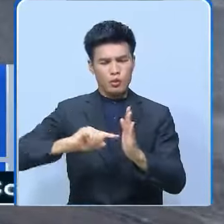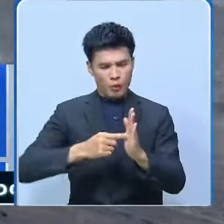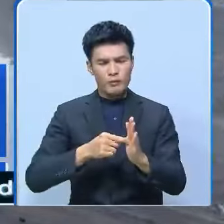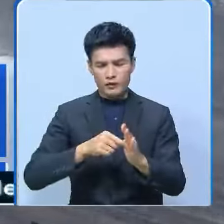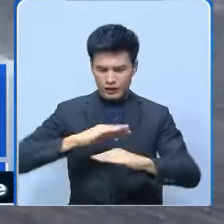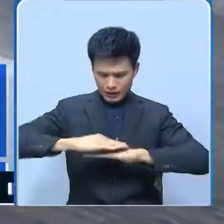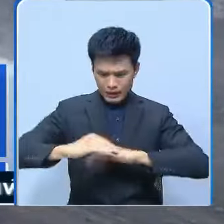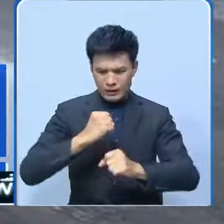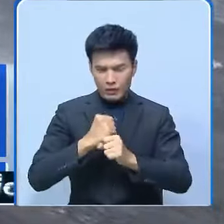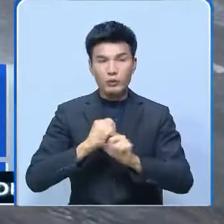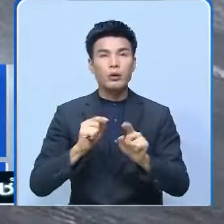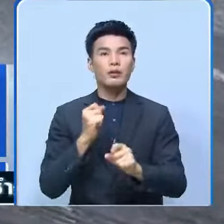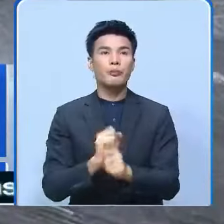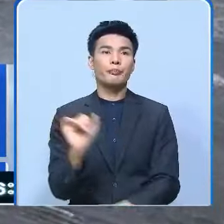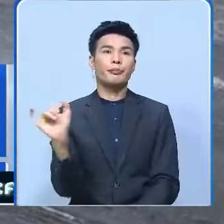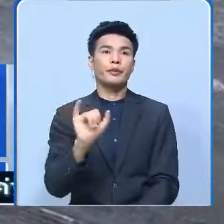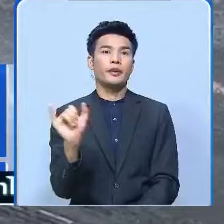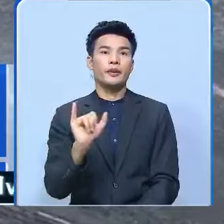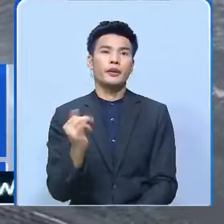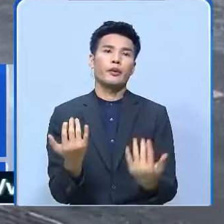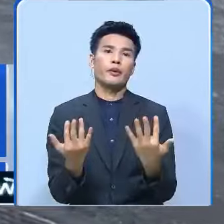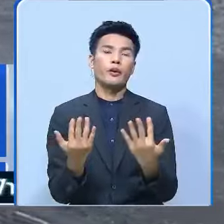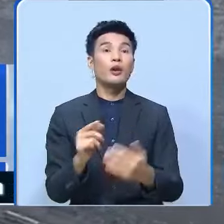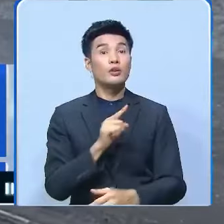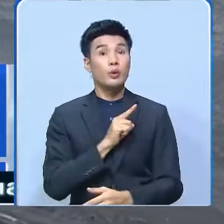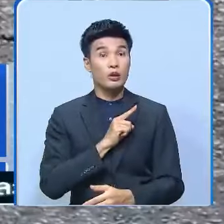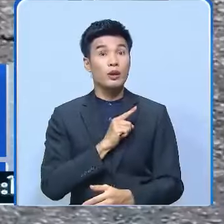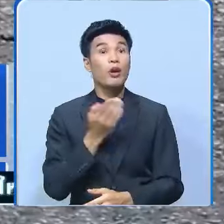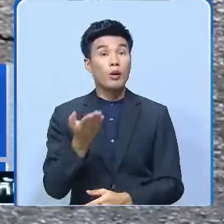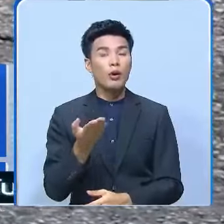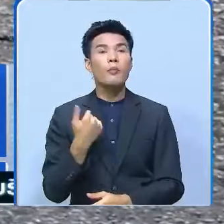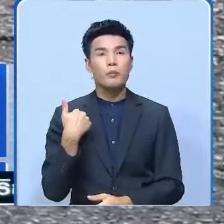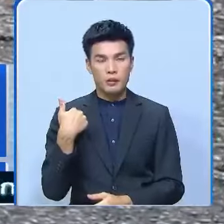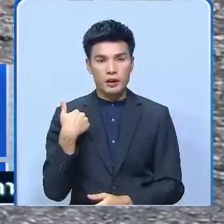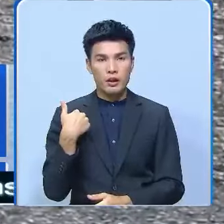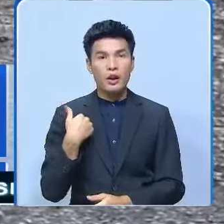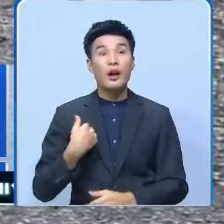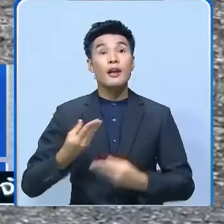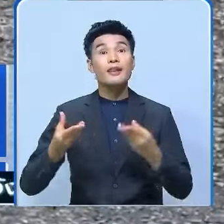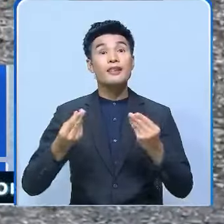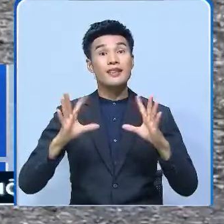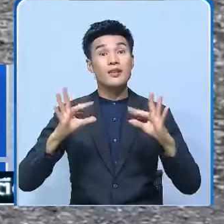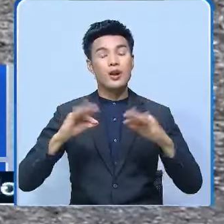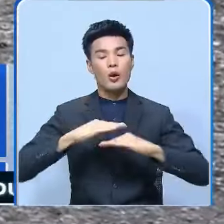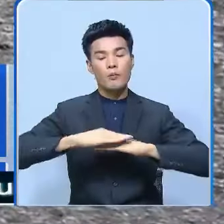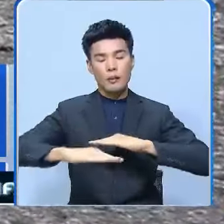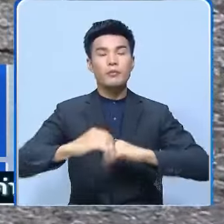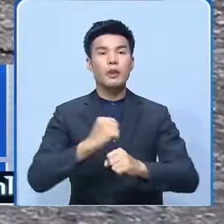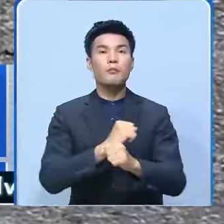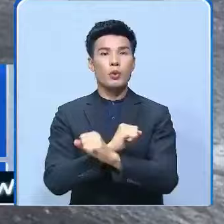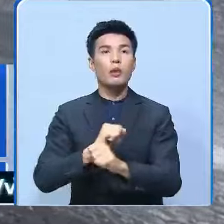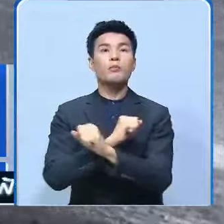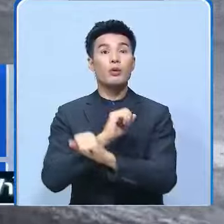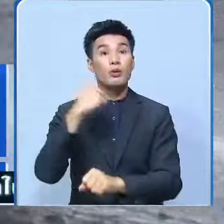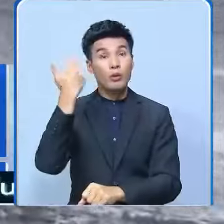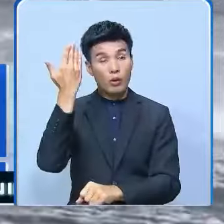ล้วแต่ไม่ดำเนินการซึ่งเจ้าหน้าที่หมวดการทางบางปะกงก็จะมีการนำยางมาตอยไปซ่อมแซมเพื่อความปลอดภัยก่อนนะคะก็